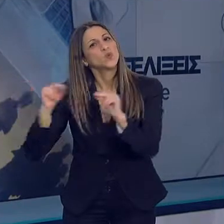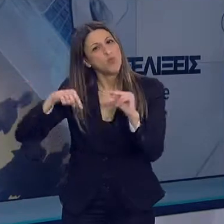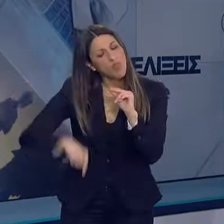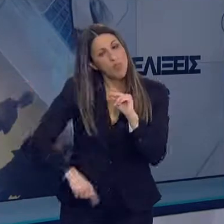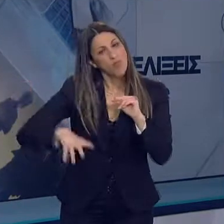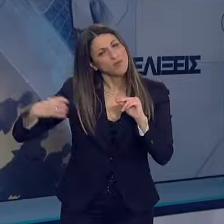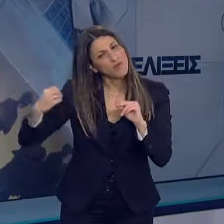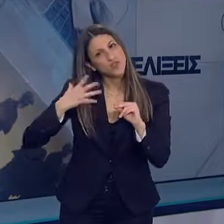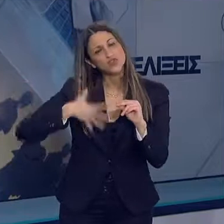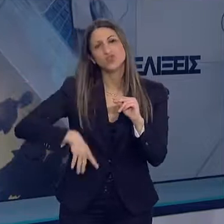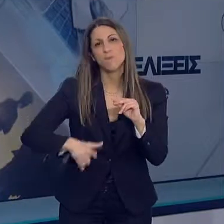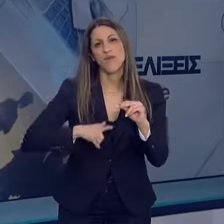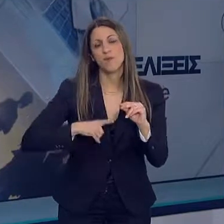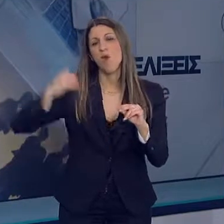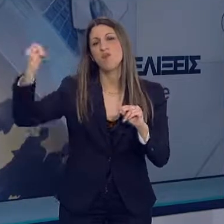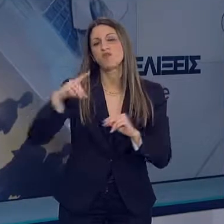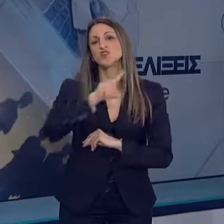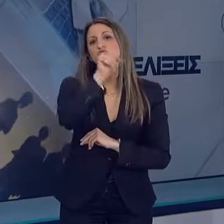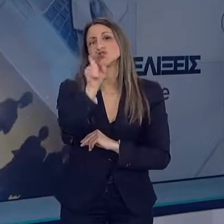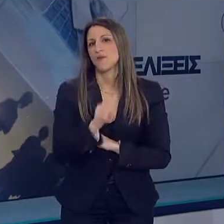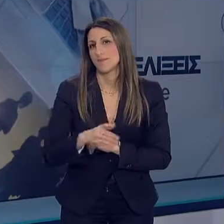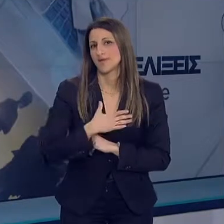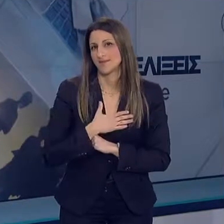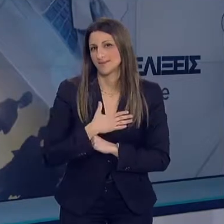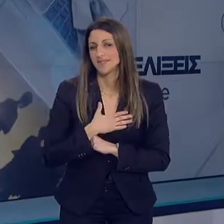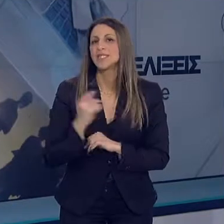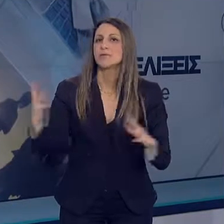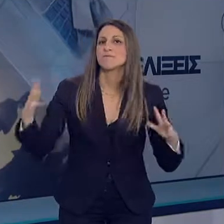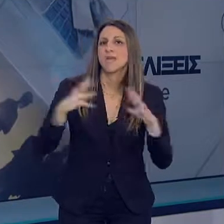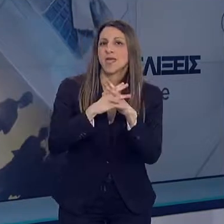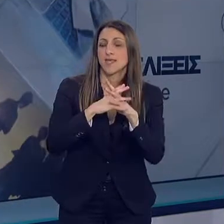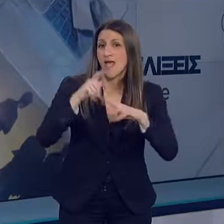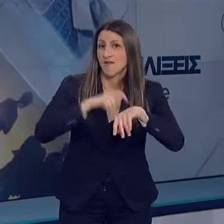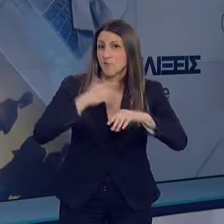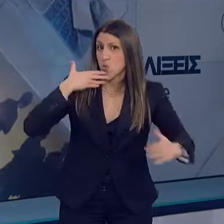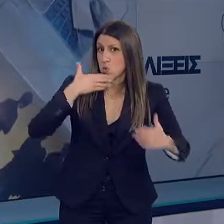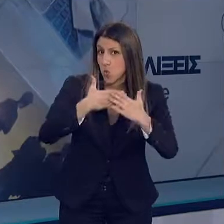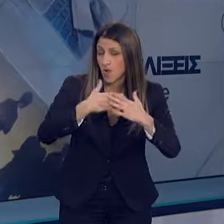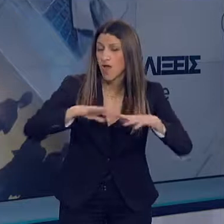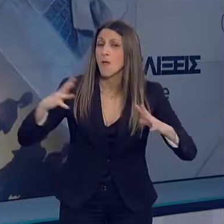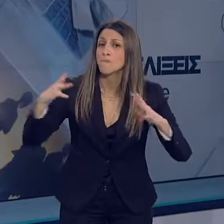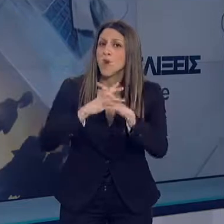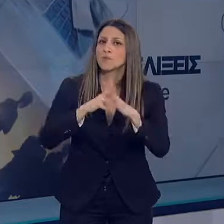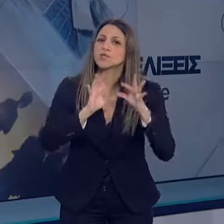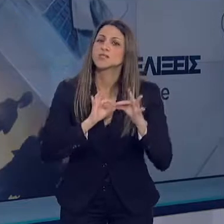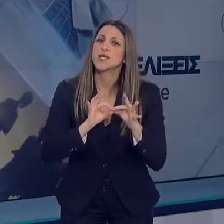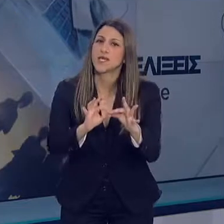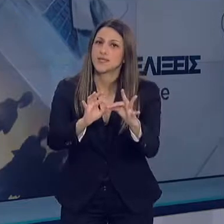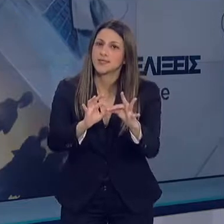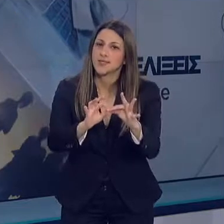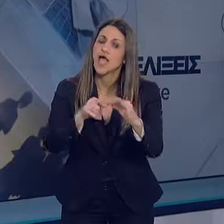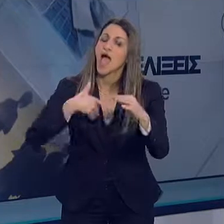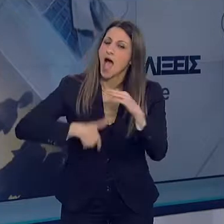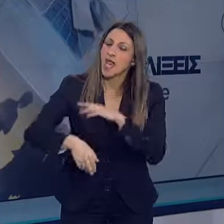χώρα μας, όλοι εμείς, θα βγούμε και πάλι νικητές. Μιας μάχης που η τελική της έκβαση θα δώσει τη δυνατότητα στον καθένα μας να